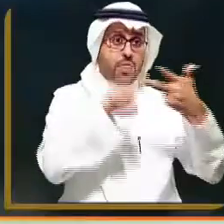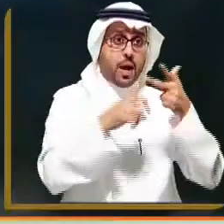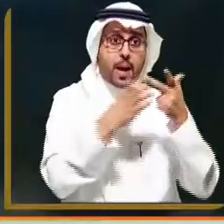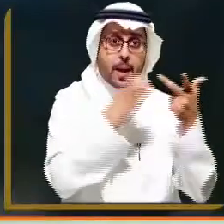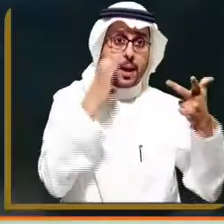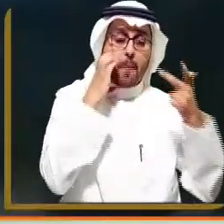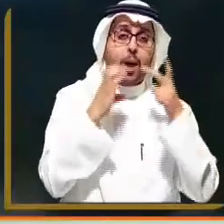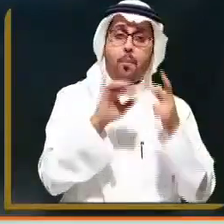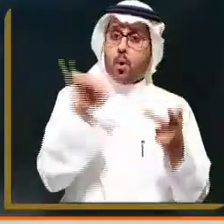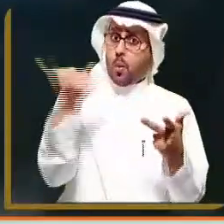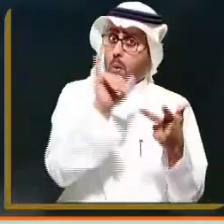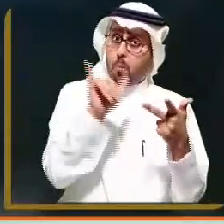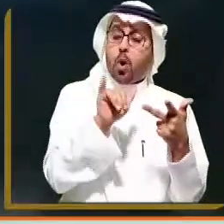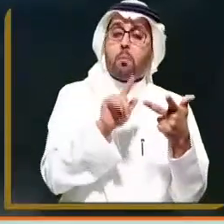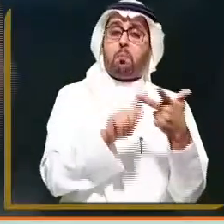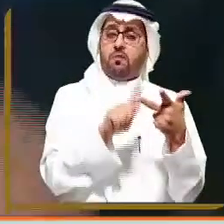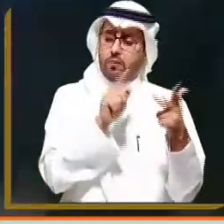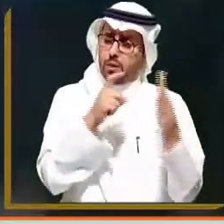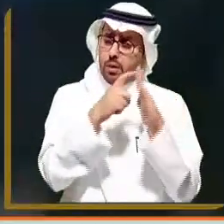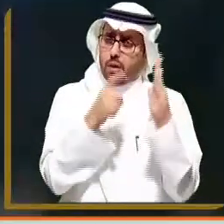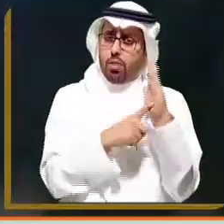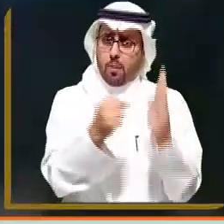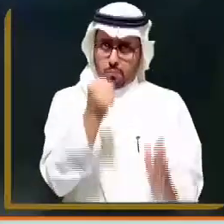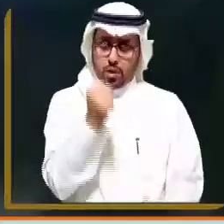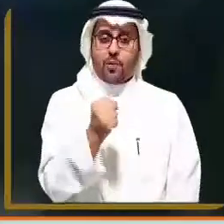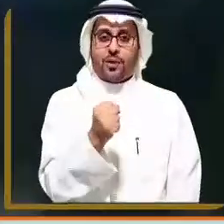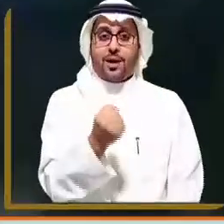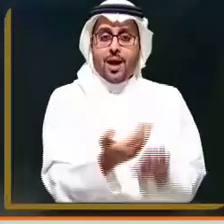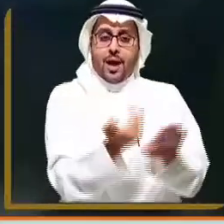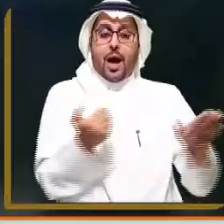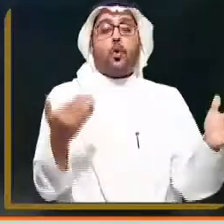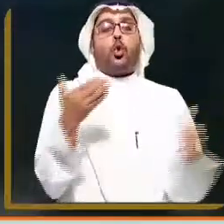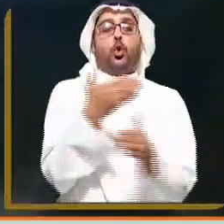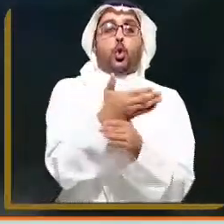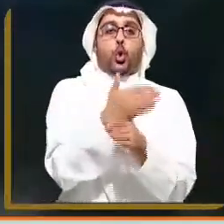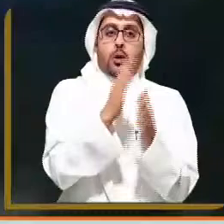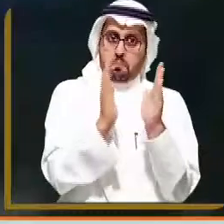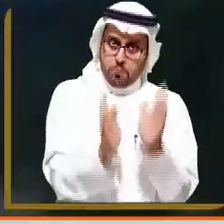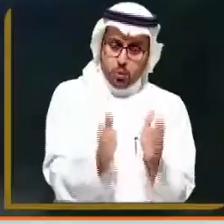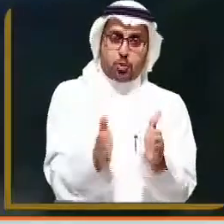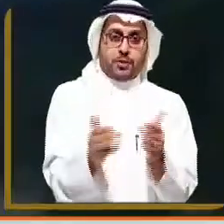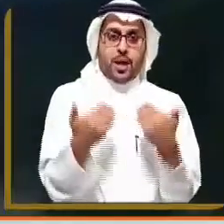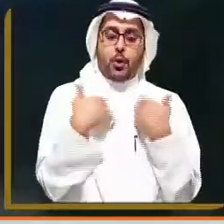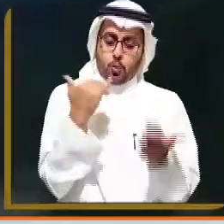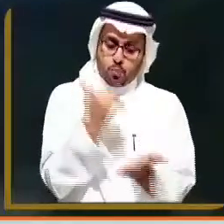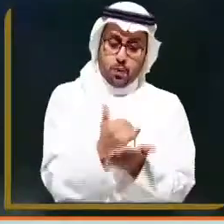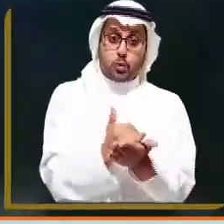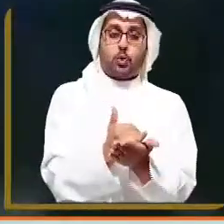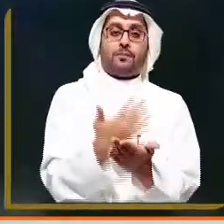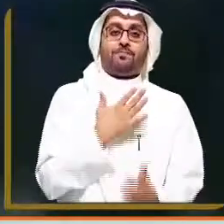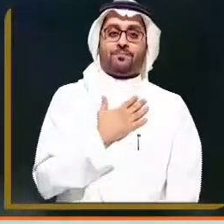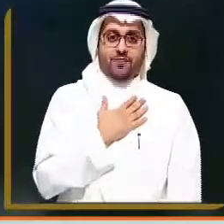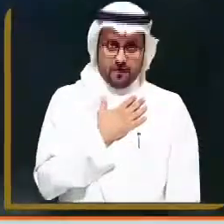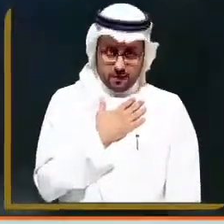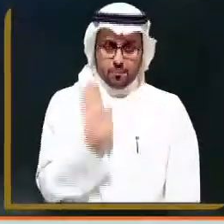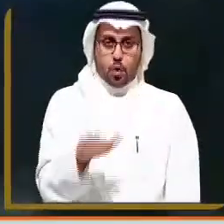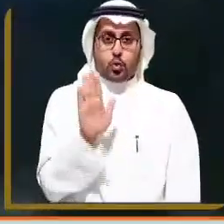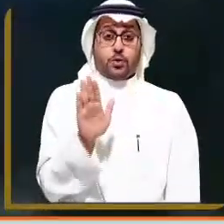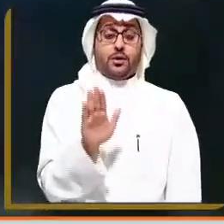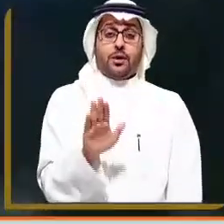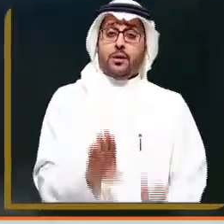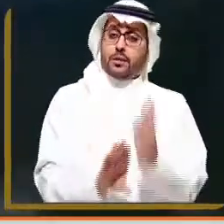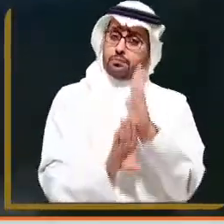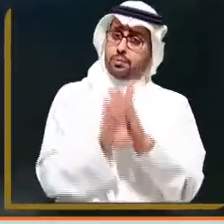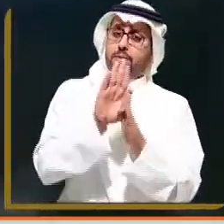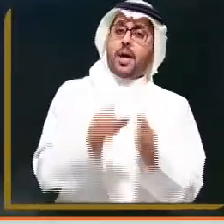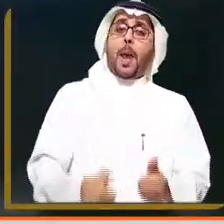جيد. وأيضا بارك الله فيك هناك منظومات أيضا حكومية من منطقة المدينة المنورة ساهمت أيضا في إنجاح هذه